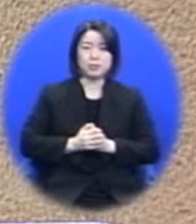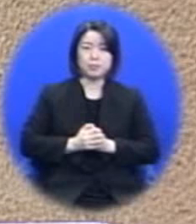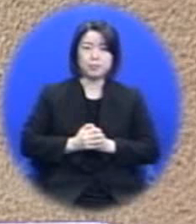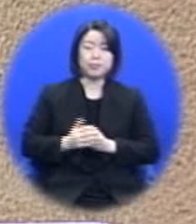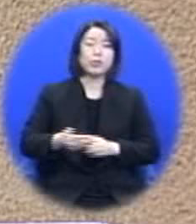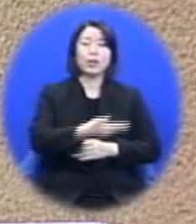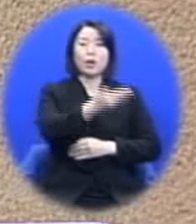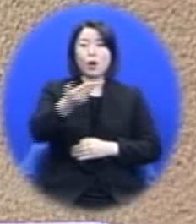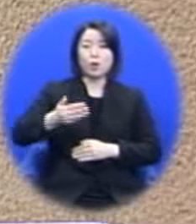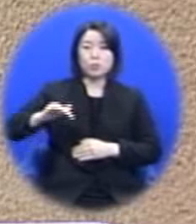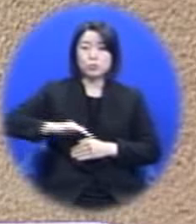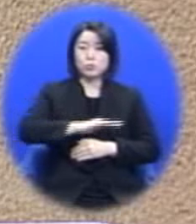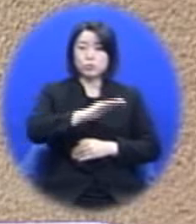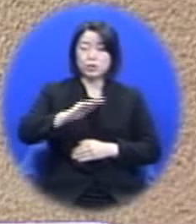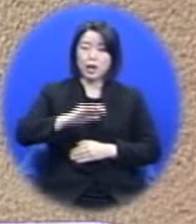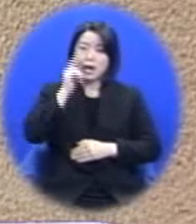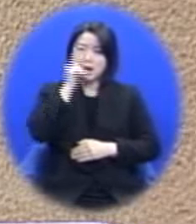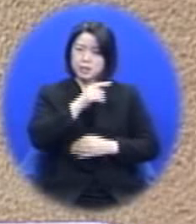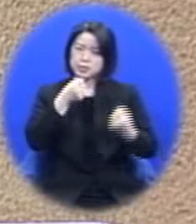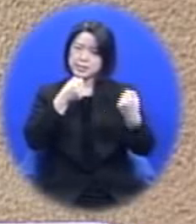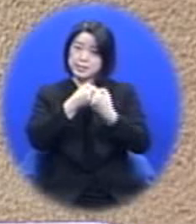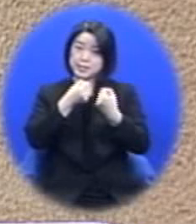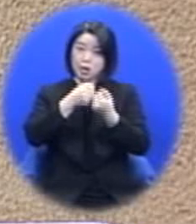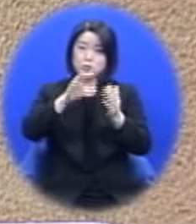여러분, 우리가 악과 싸울 때